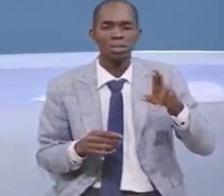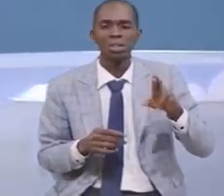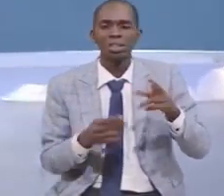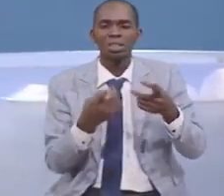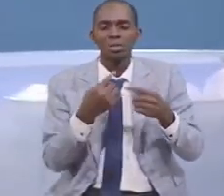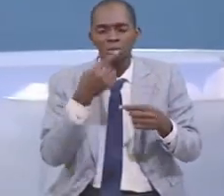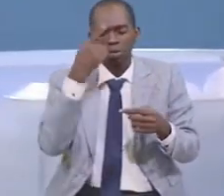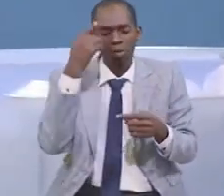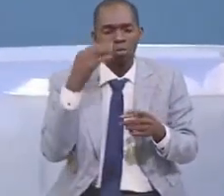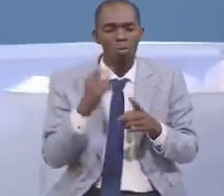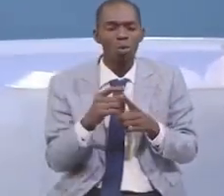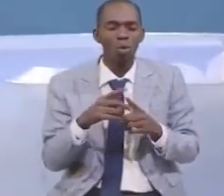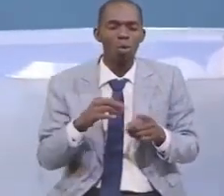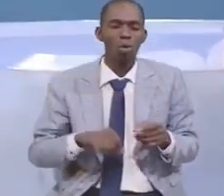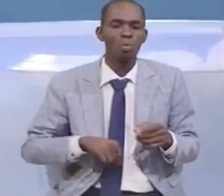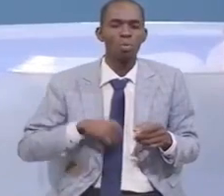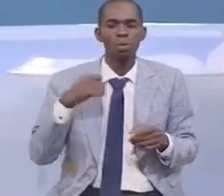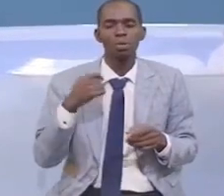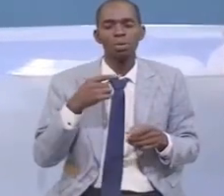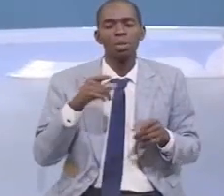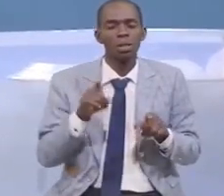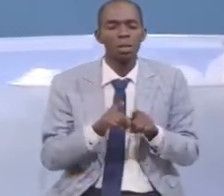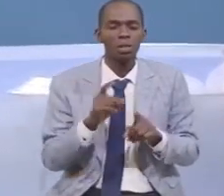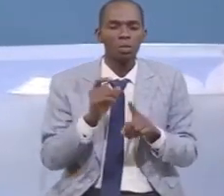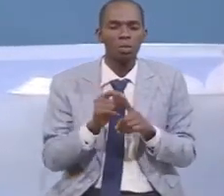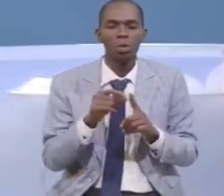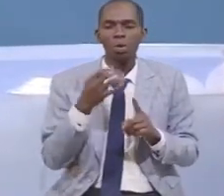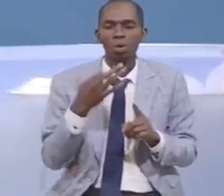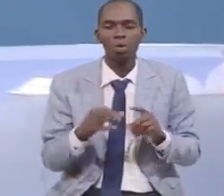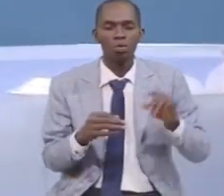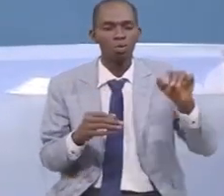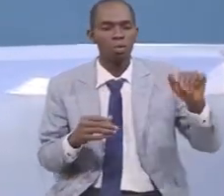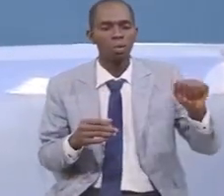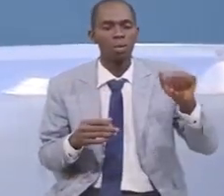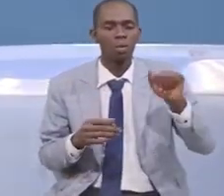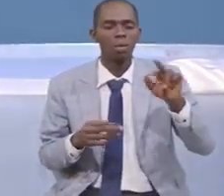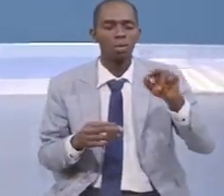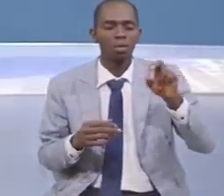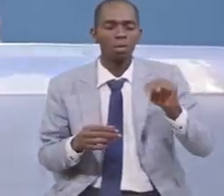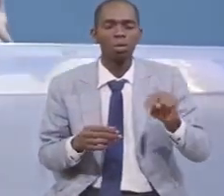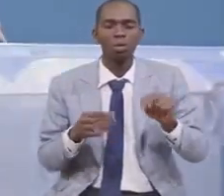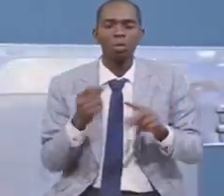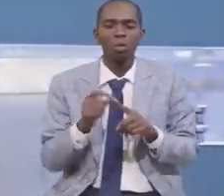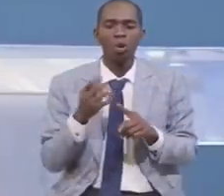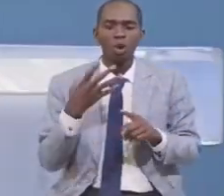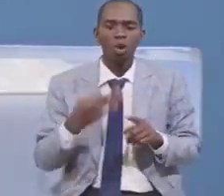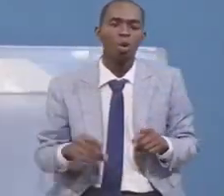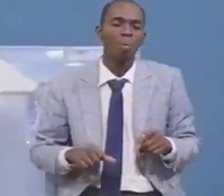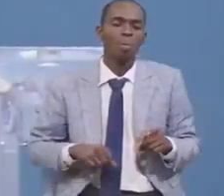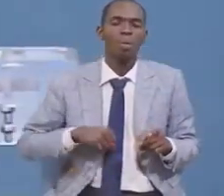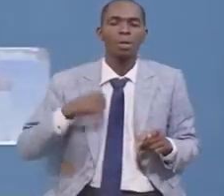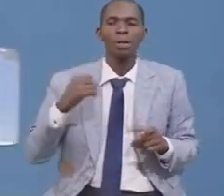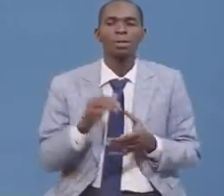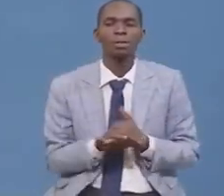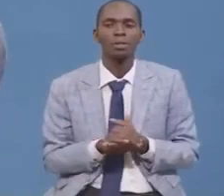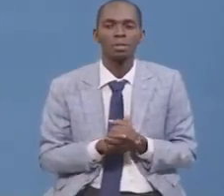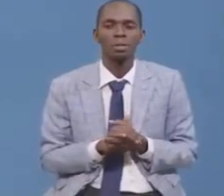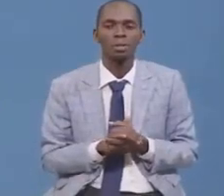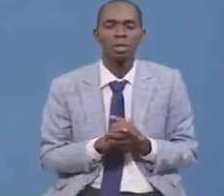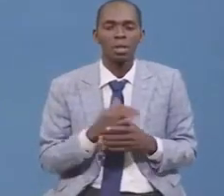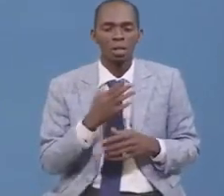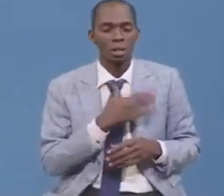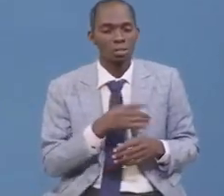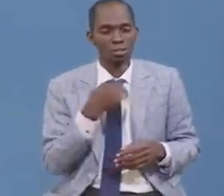గర్వములో నుంచి వచ్చాయి. Like the words of Herod, what's of pride. హేరోద్ యొక్క మాటలు అతని అతిశయ కార్యాల వల్ల వచ్చాయి. And he